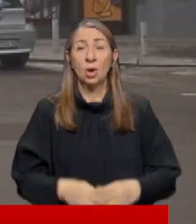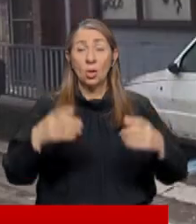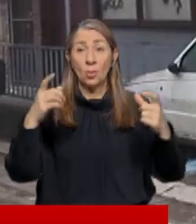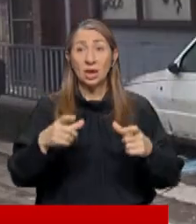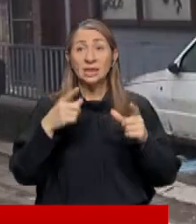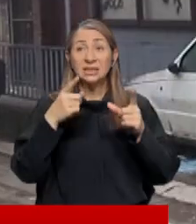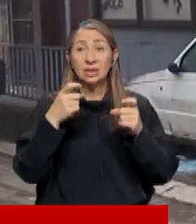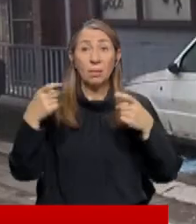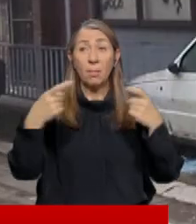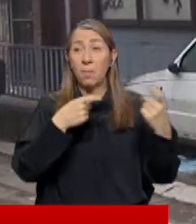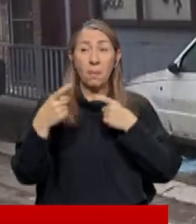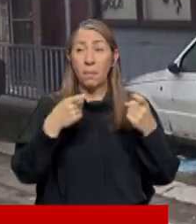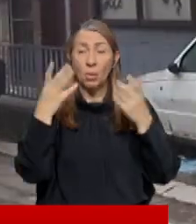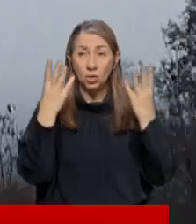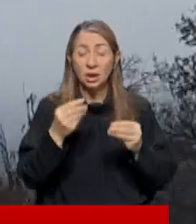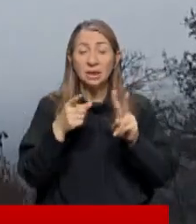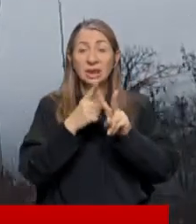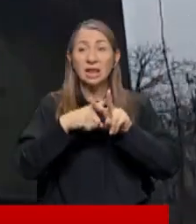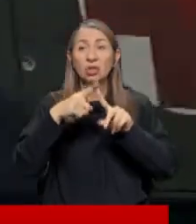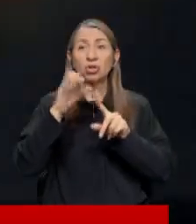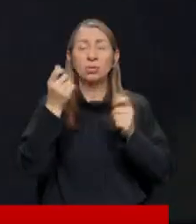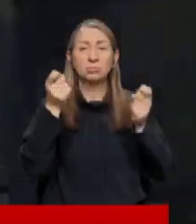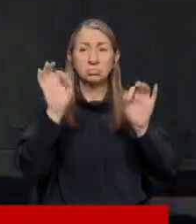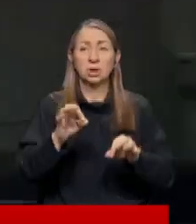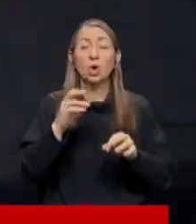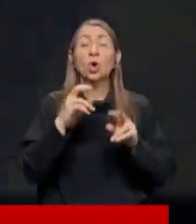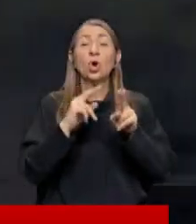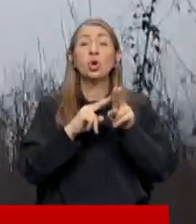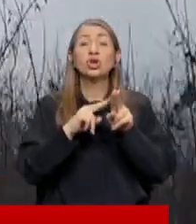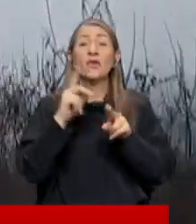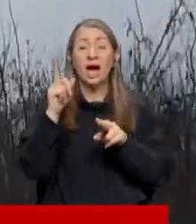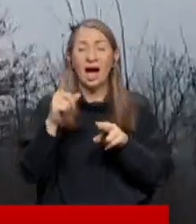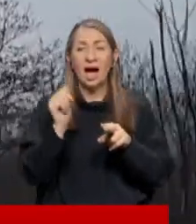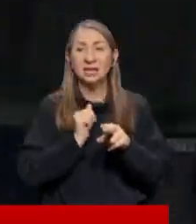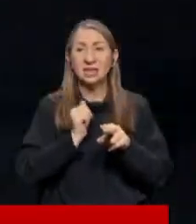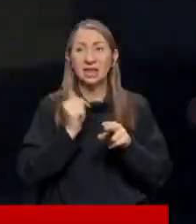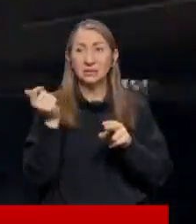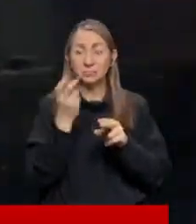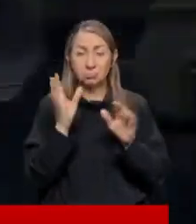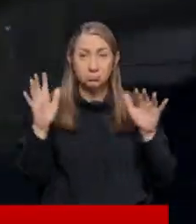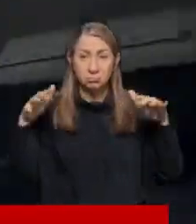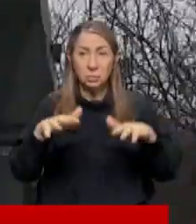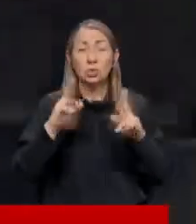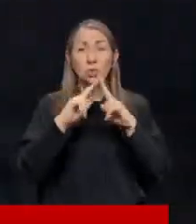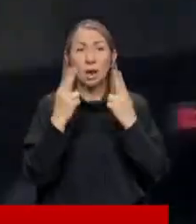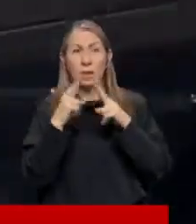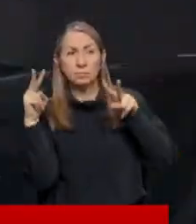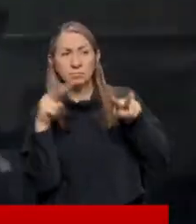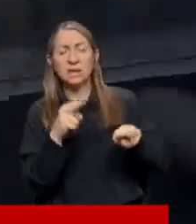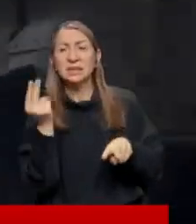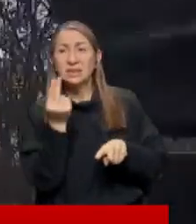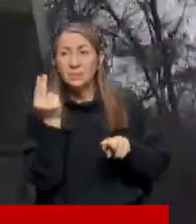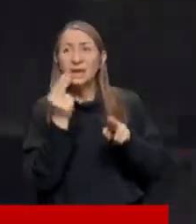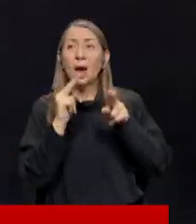Bölgede silahlı saldırılar düzenlenirken NATO harekete geçti. Kosova'daki barış gücü askeri varlığını arttırdı. Dünyanın gözünü